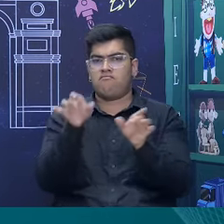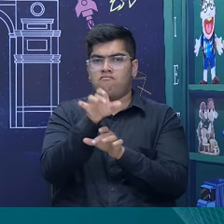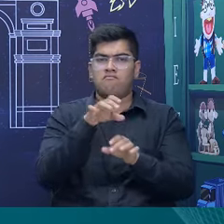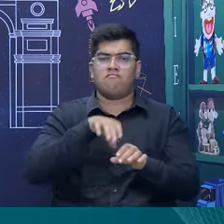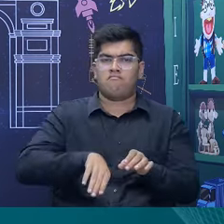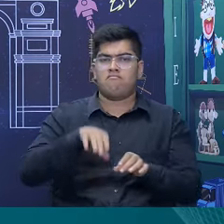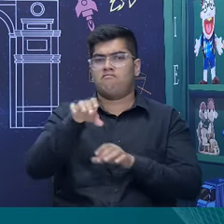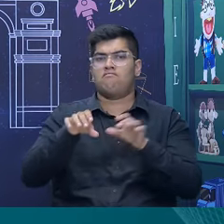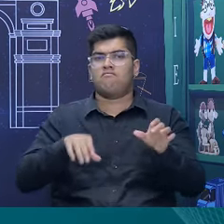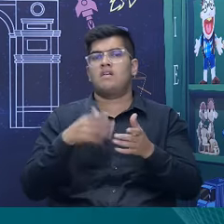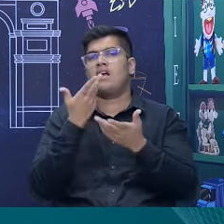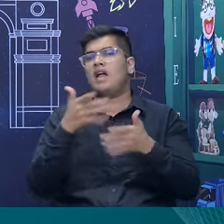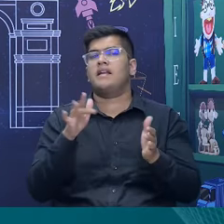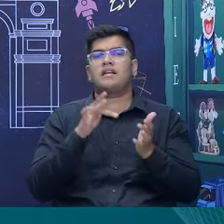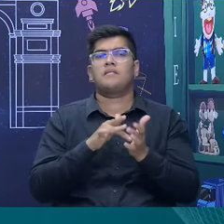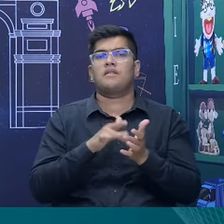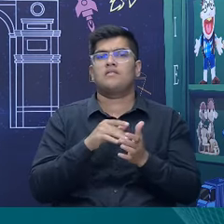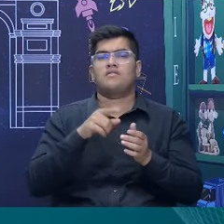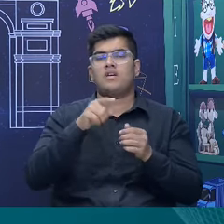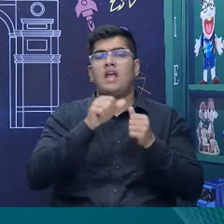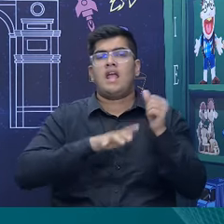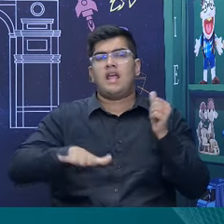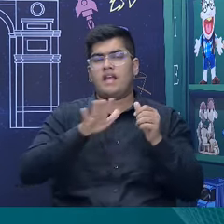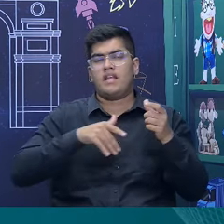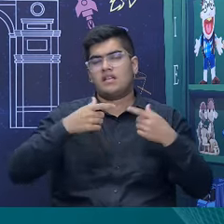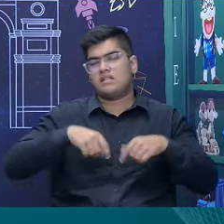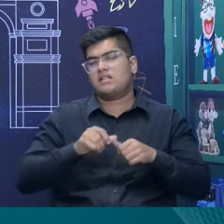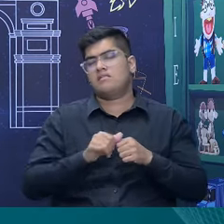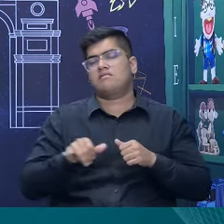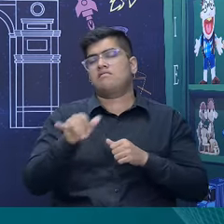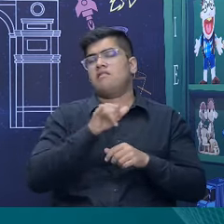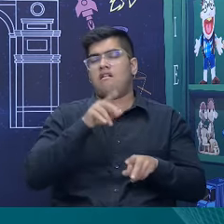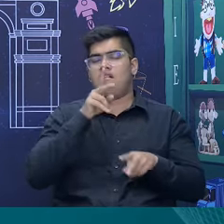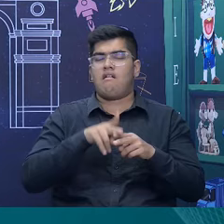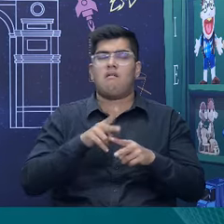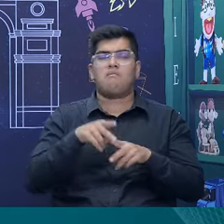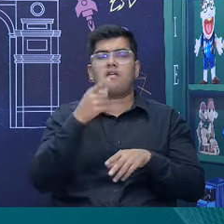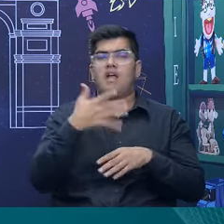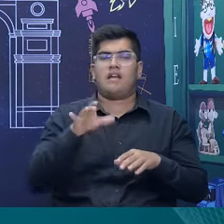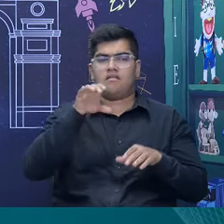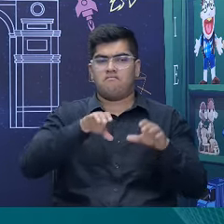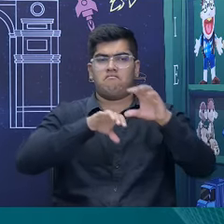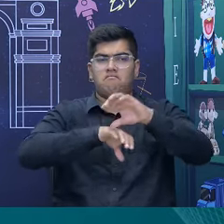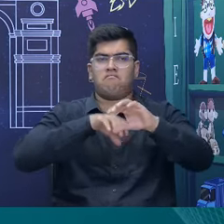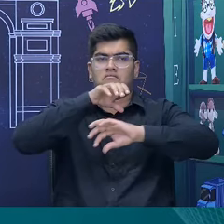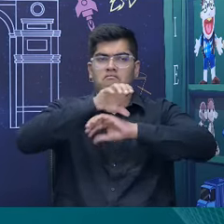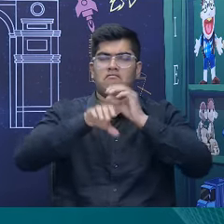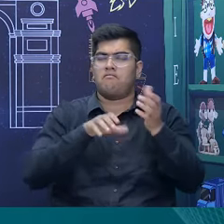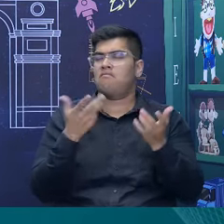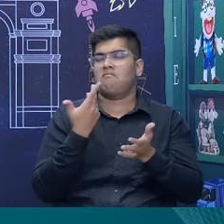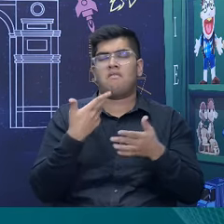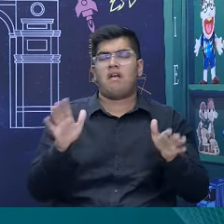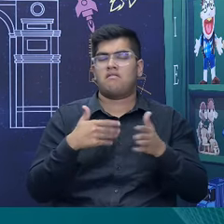टुकड़े किए तब भी एरिया बराबर ही रहेगा चाहे वह किस भी आकृति में हम उसे निकाल